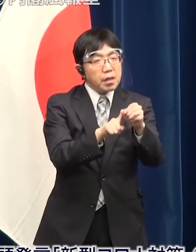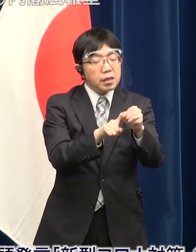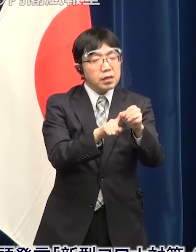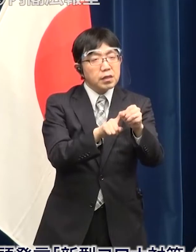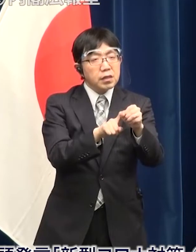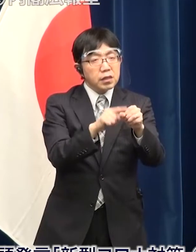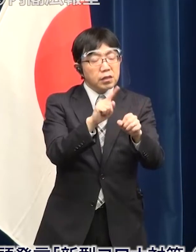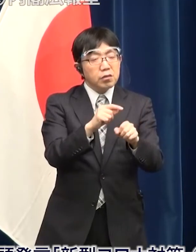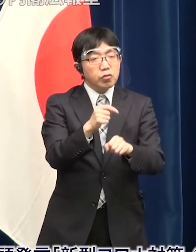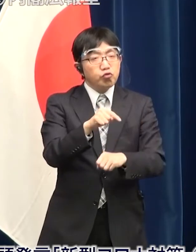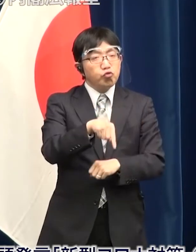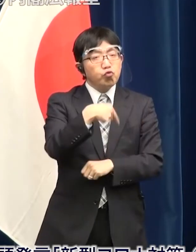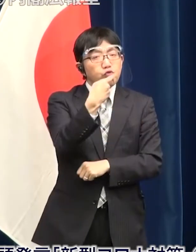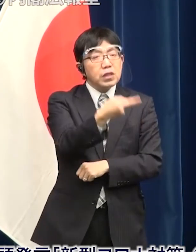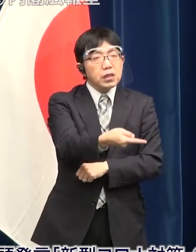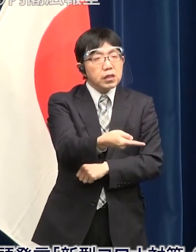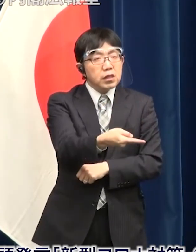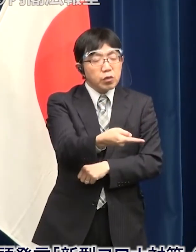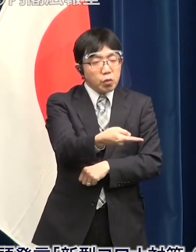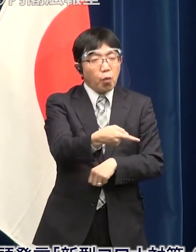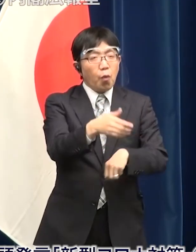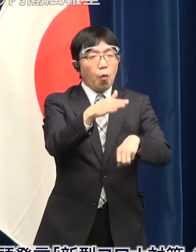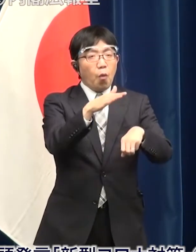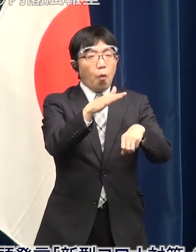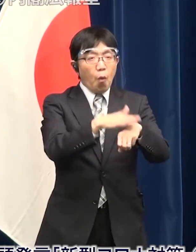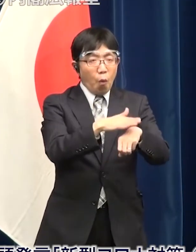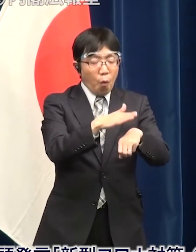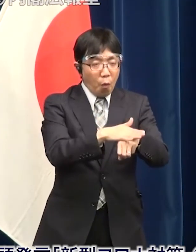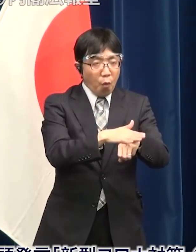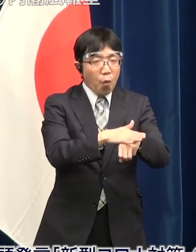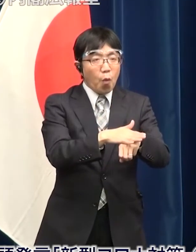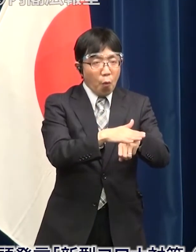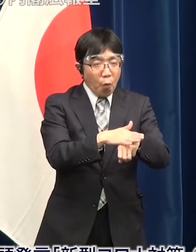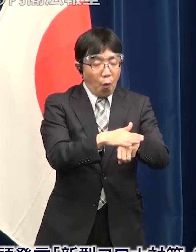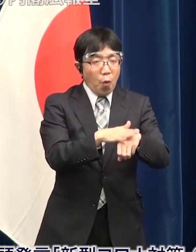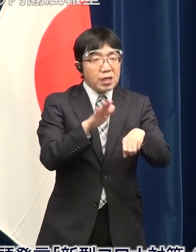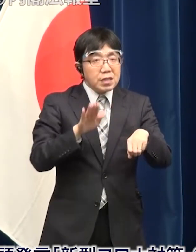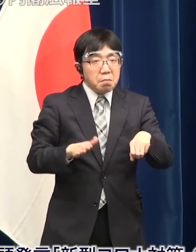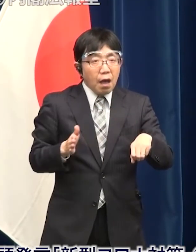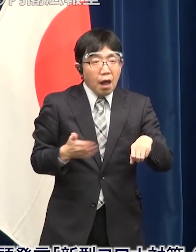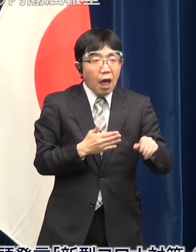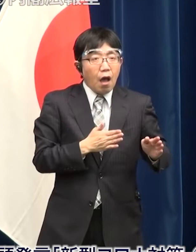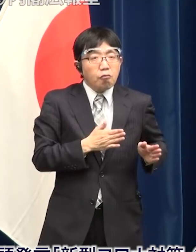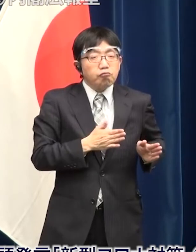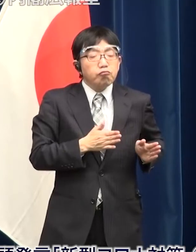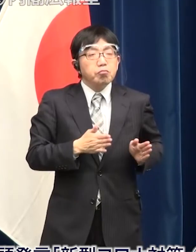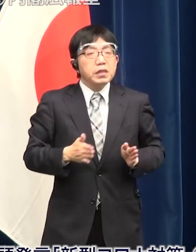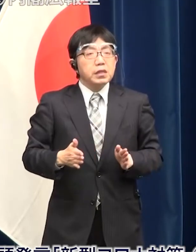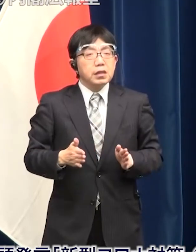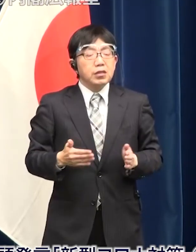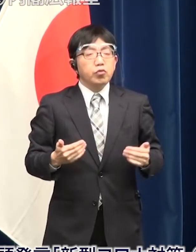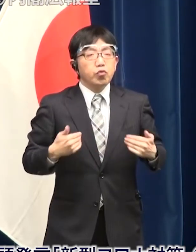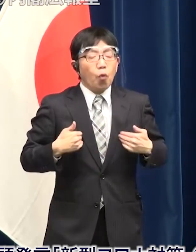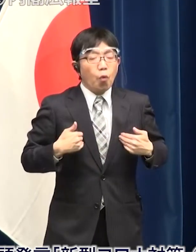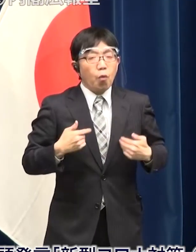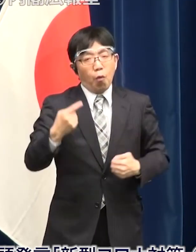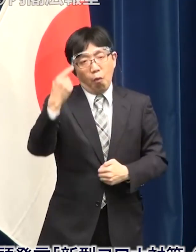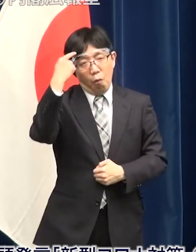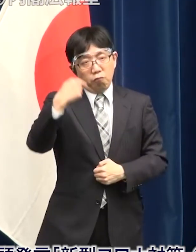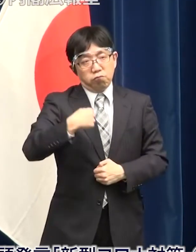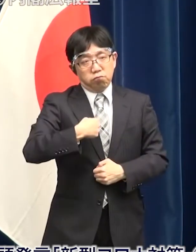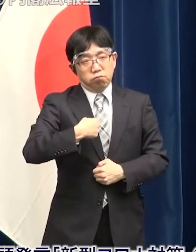地次のフェーズへと段階的に準備を進めていくべきであると考えてい